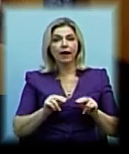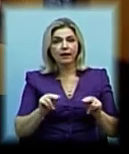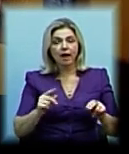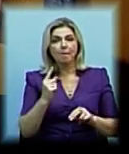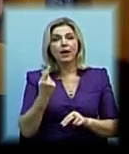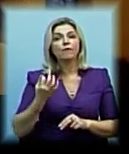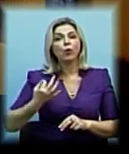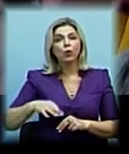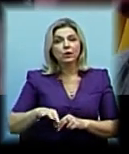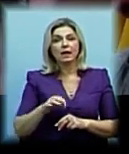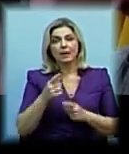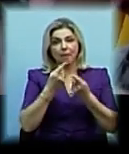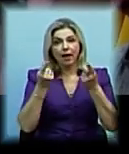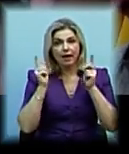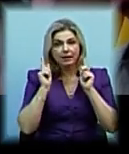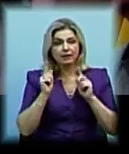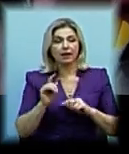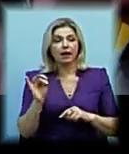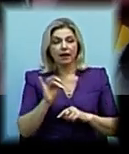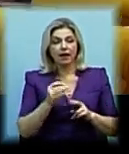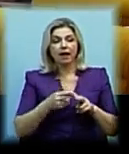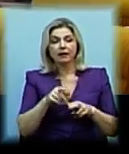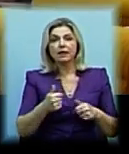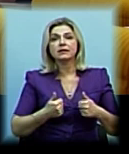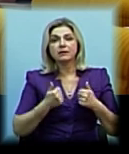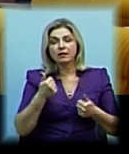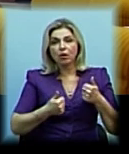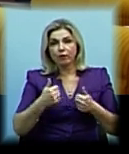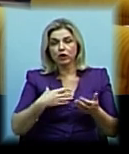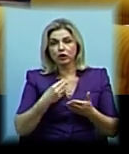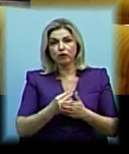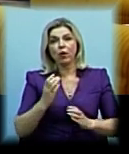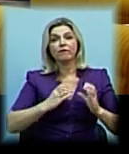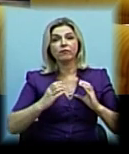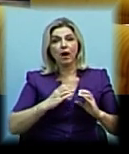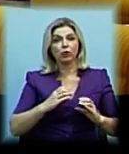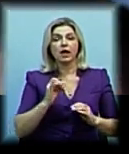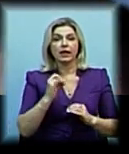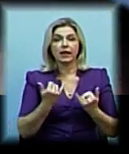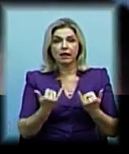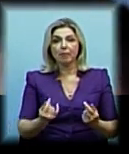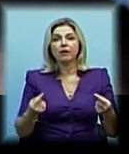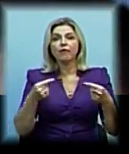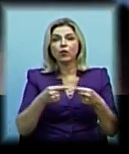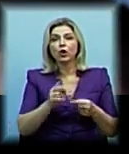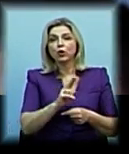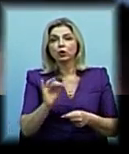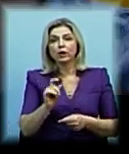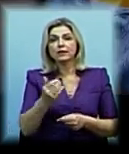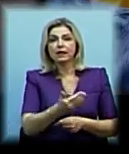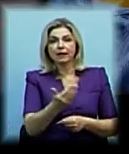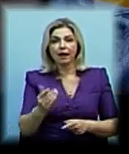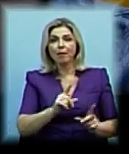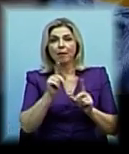курсу до статусу магістр. Попередні учасники змагалися у своїх вищих навчальних закладах. Тепер визначатимуть, хто з них поїде